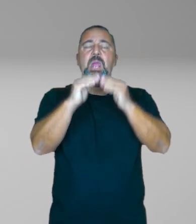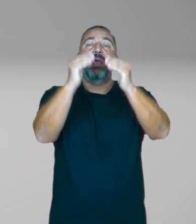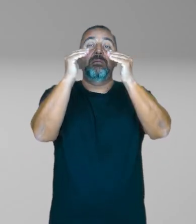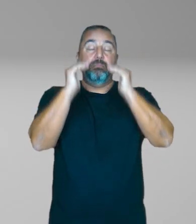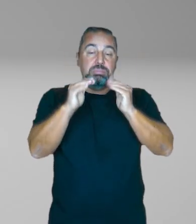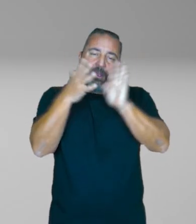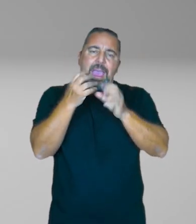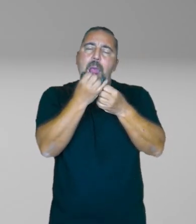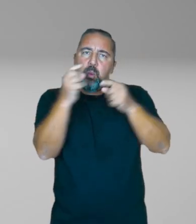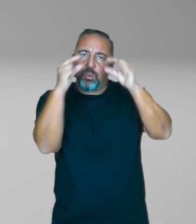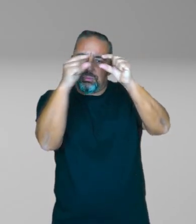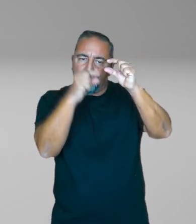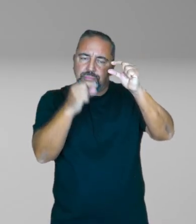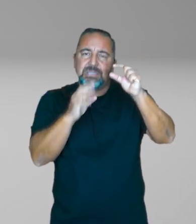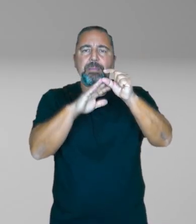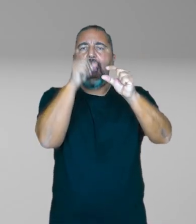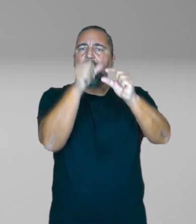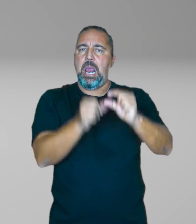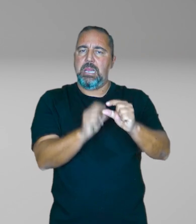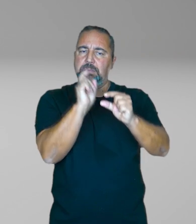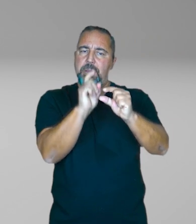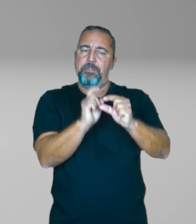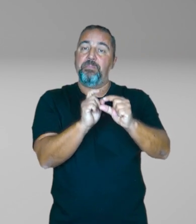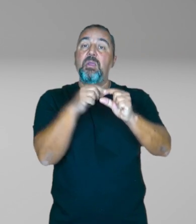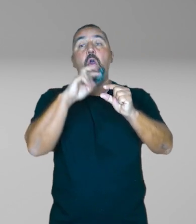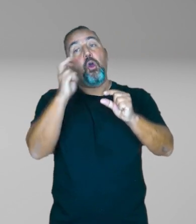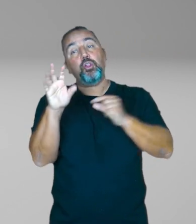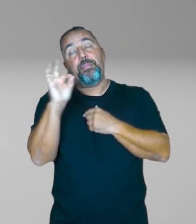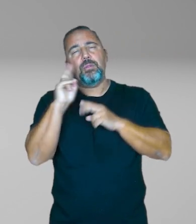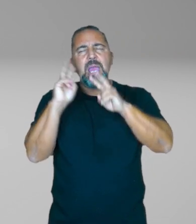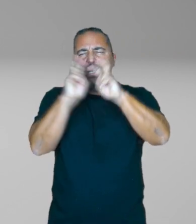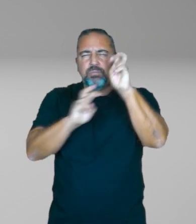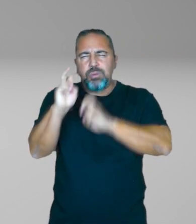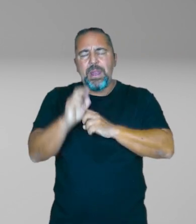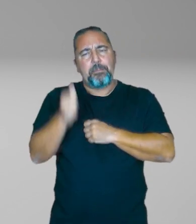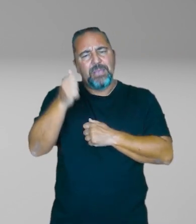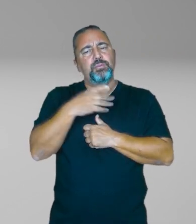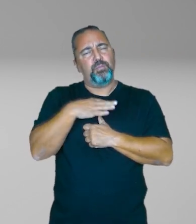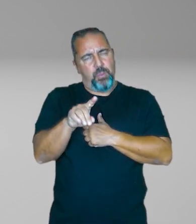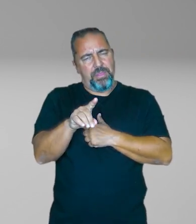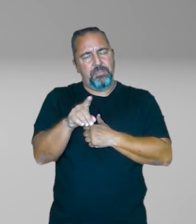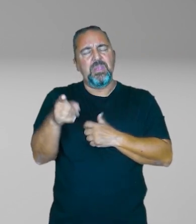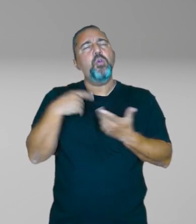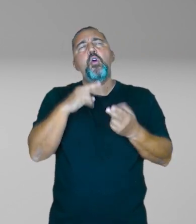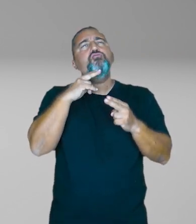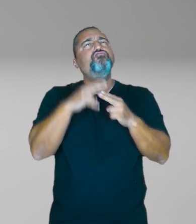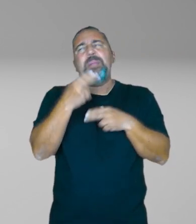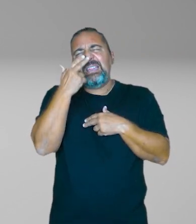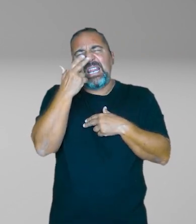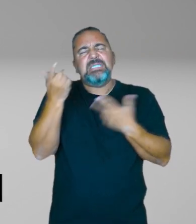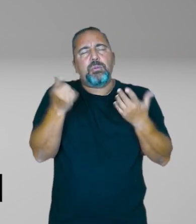erlaitzean. Beheko aldean, kanal batzuk gomendatuko dizkizu. Gehiago arakatzeko, aukeratik bila ditzakezu